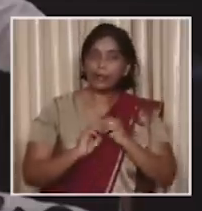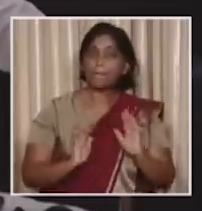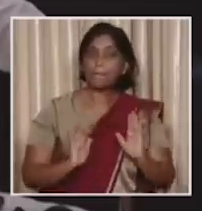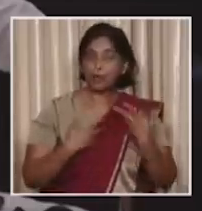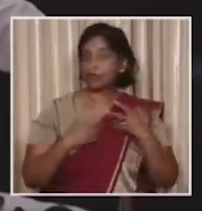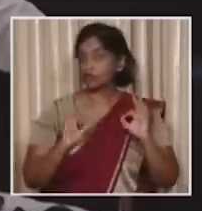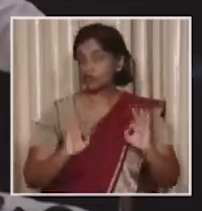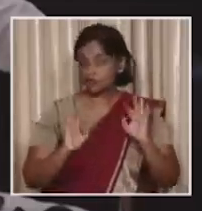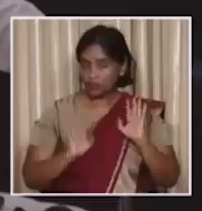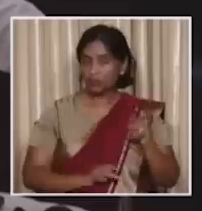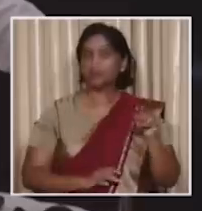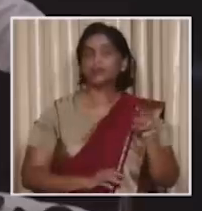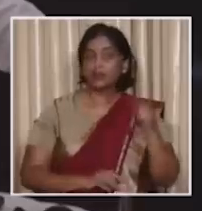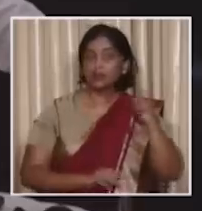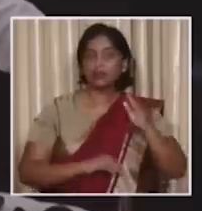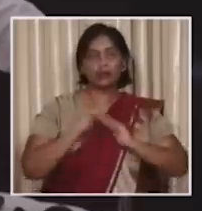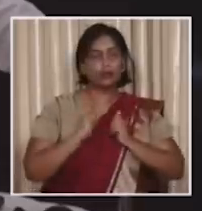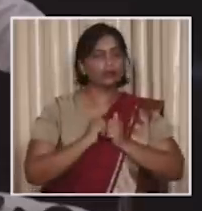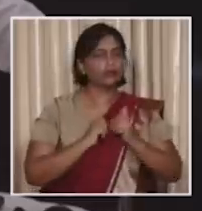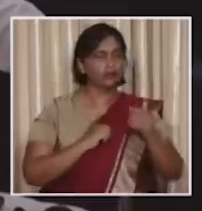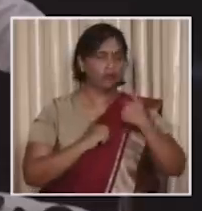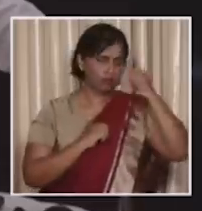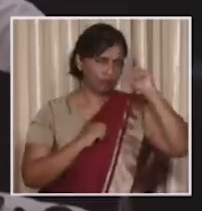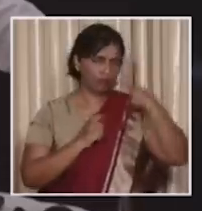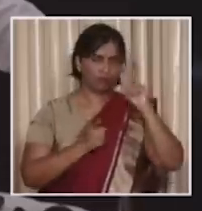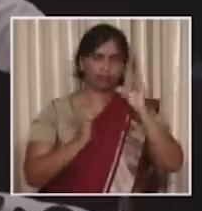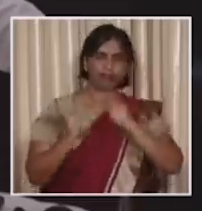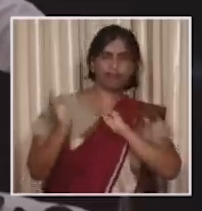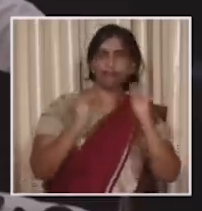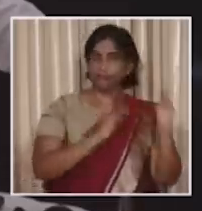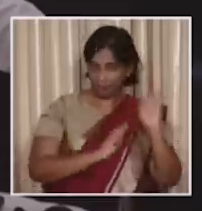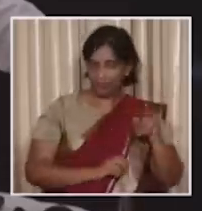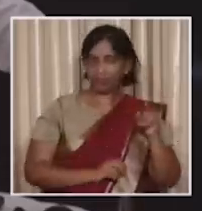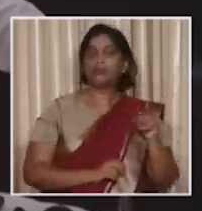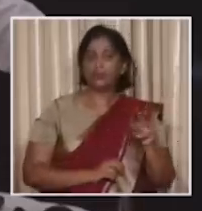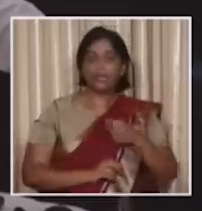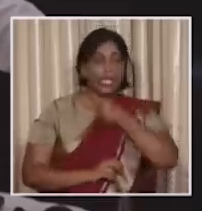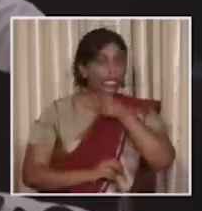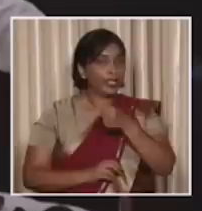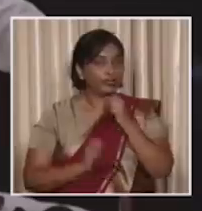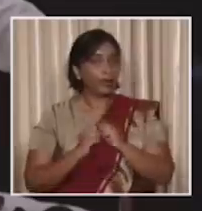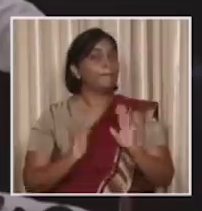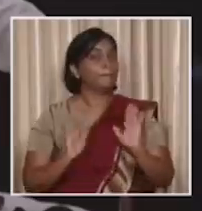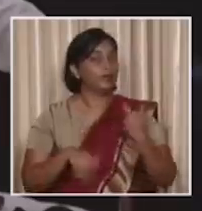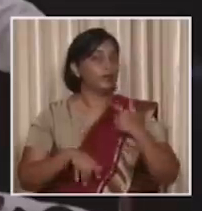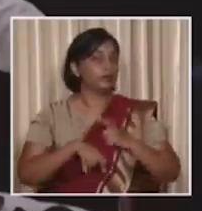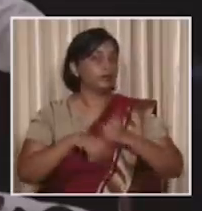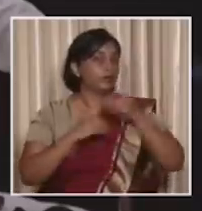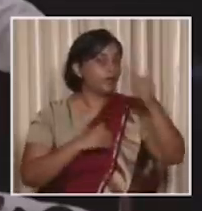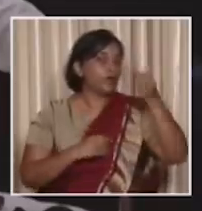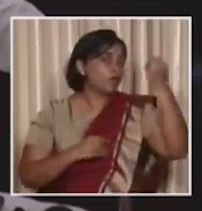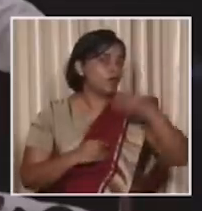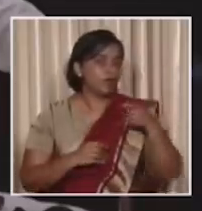කිරීමට සූදානම්ව තිබු නමුත් මෙම ක්‍රියාවලිය හිතාමතා ප්‍රමාද වීමෙන් තිබෙන්නේද? සම්මුඛ පරීක්ෂණ ආරම්භ කරනු ලබන කාල රාමුව